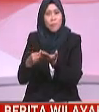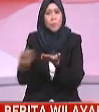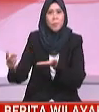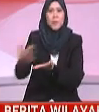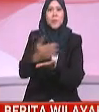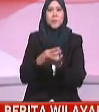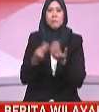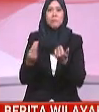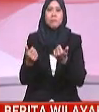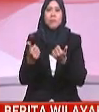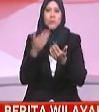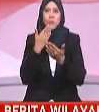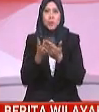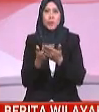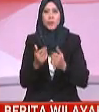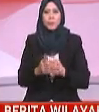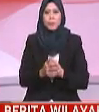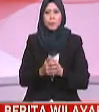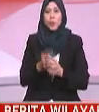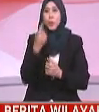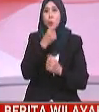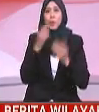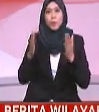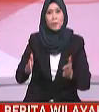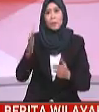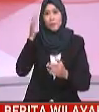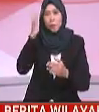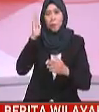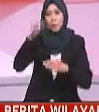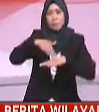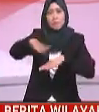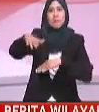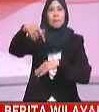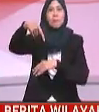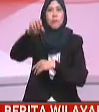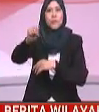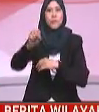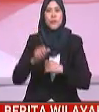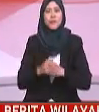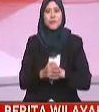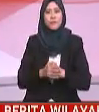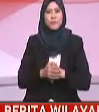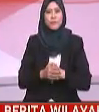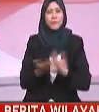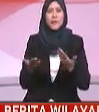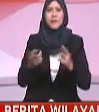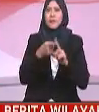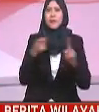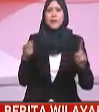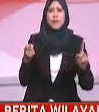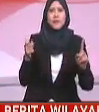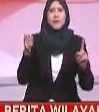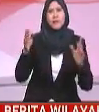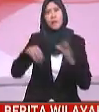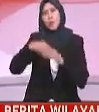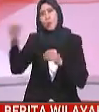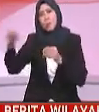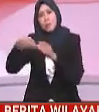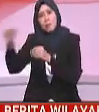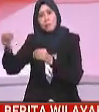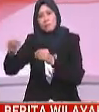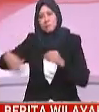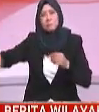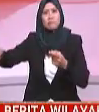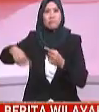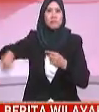pos. Mana yang tahu, kiranya akan pos. Kebanyakan yang orang datang dari luar, dari Nia, dari Merudik, dari Ulu, semua si